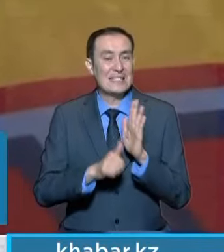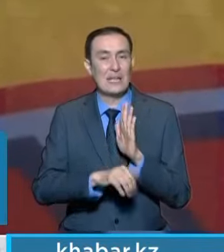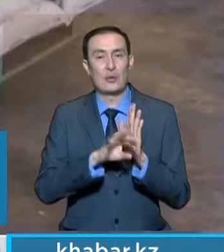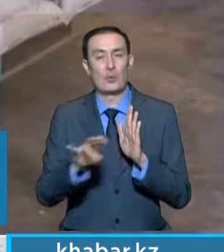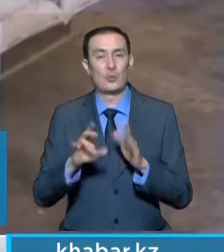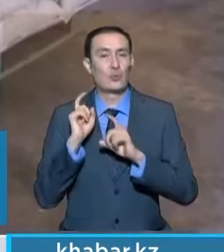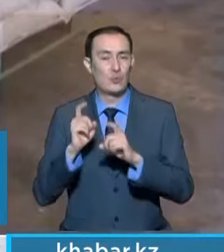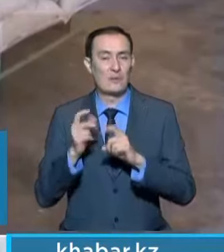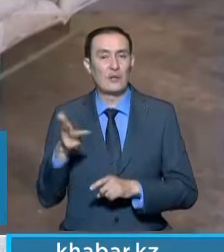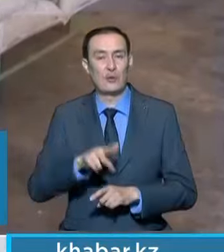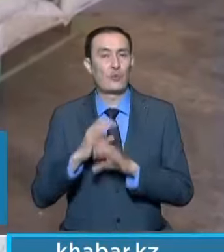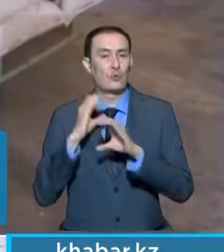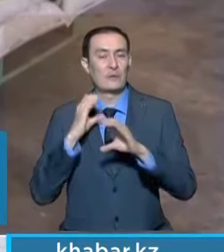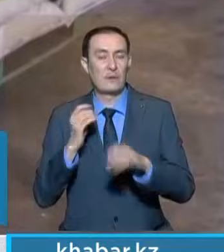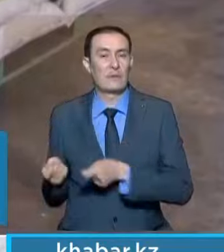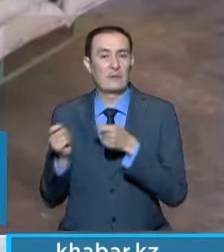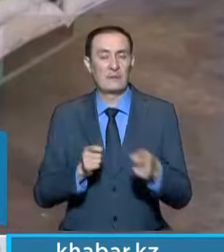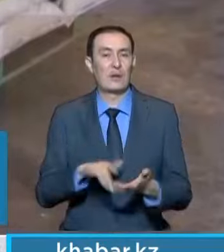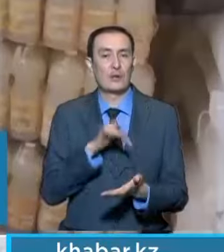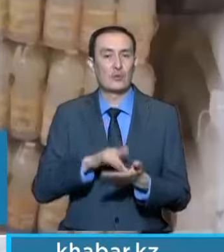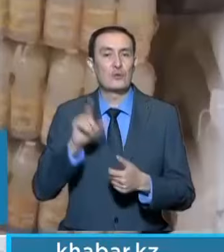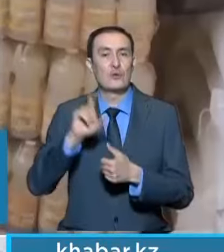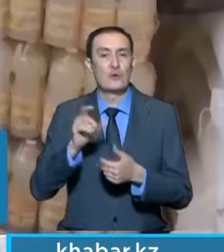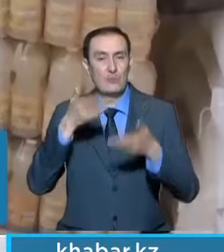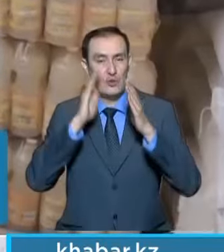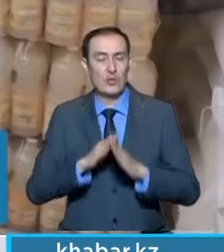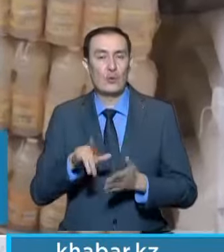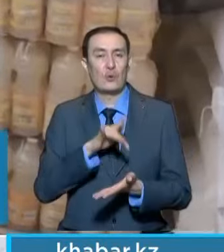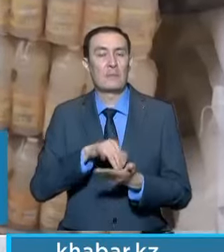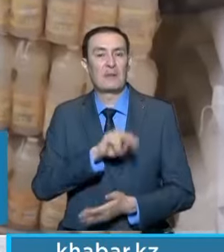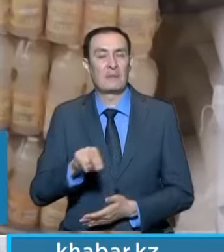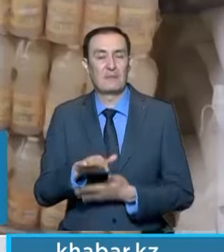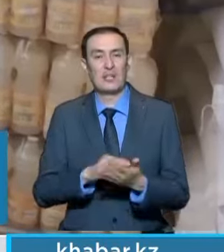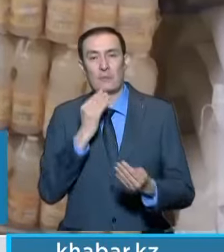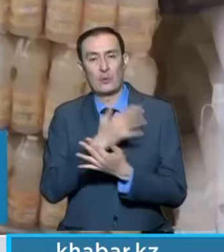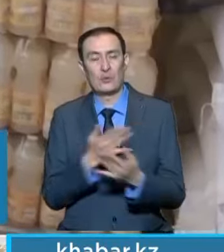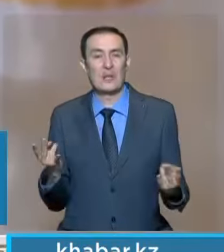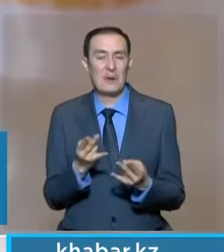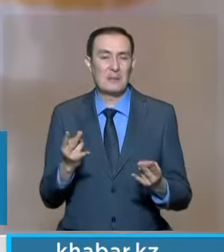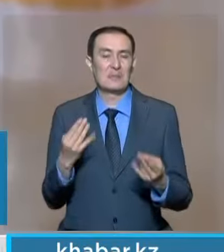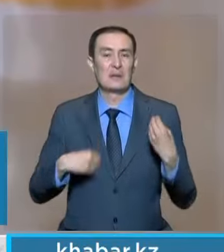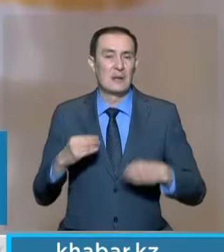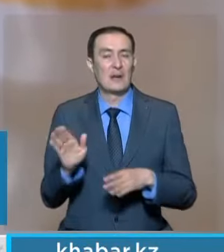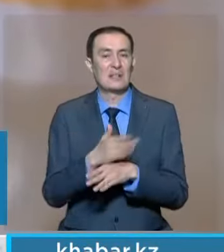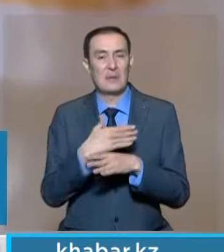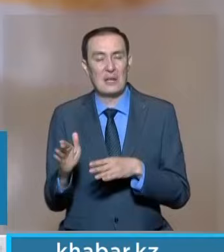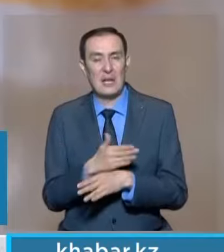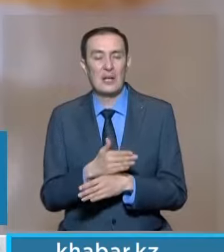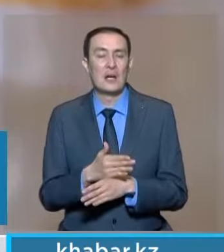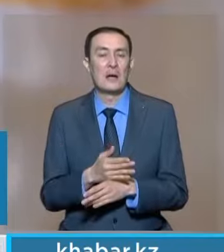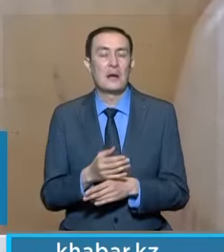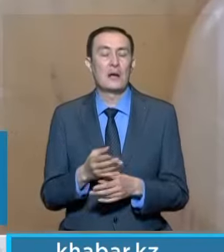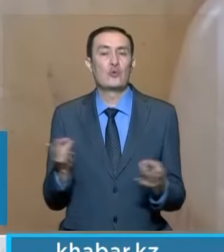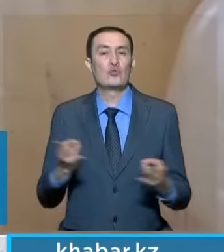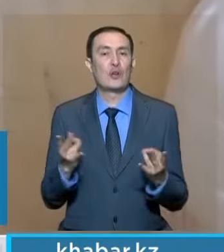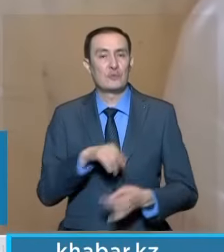груза. На 3 фурах сегодня его доставили в городскую мечеть Петропавловска. Дальше продукты и предметы первой необходимости распределят среди